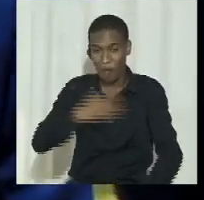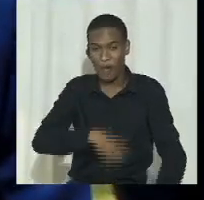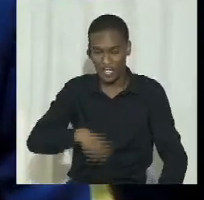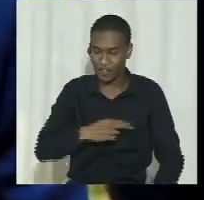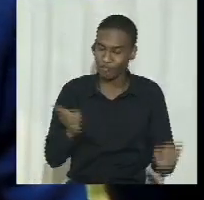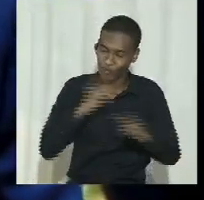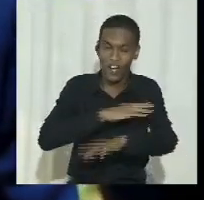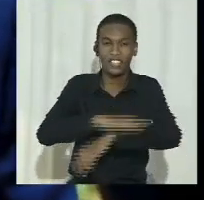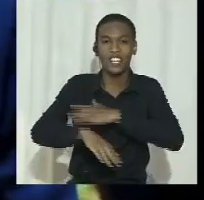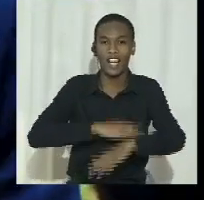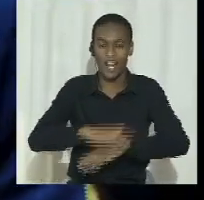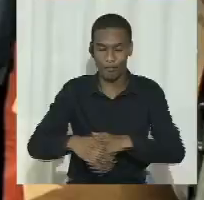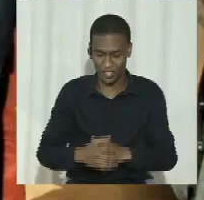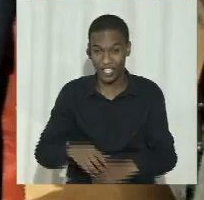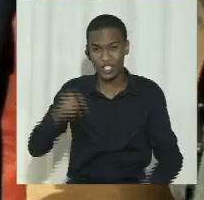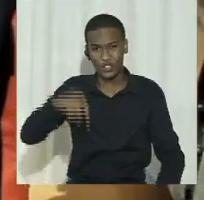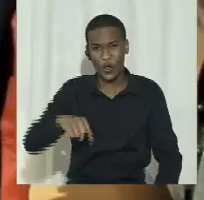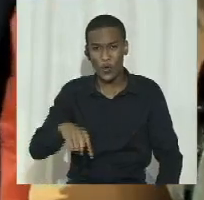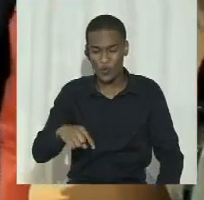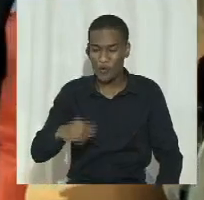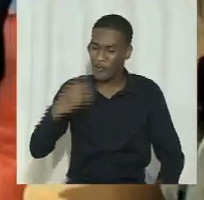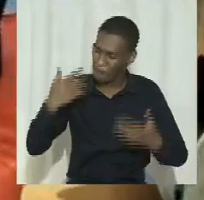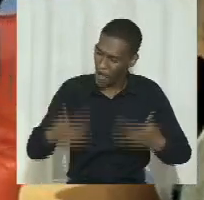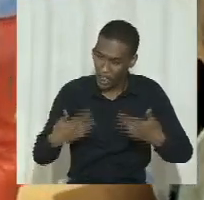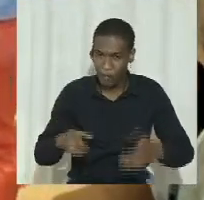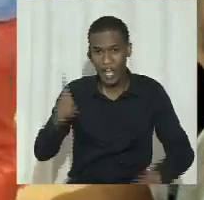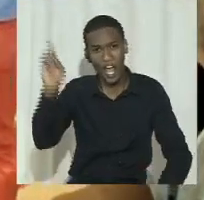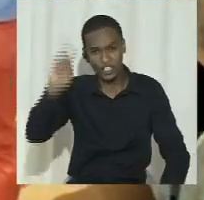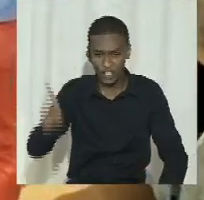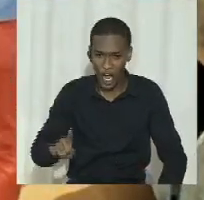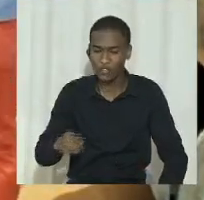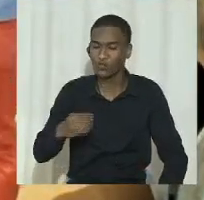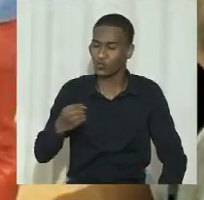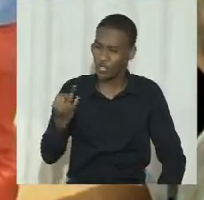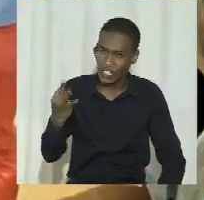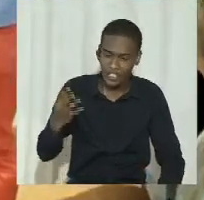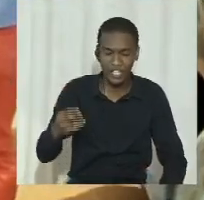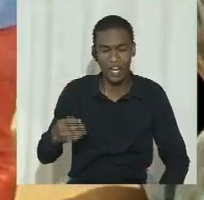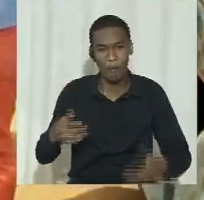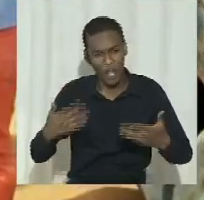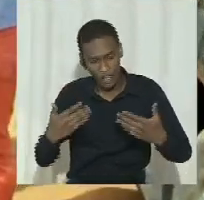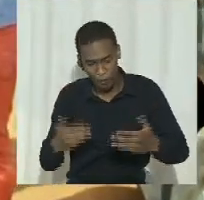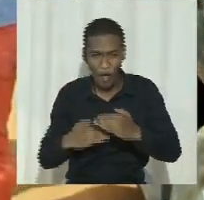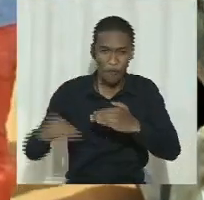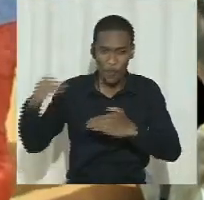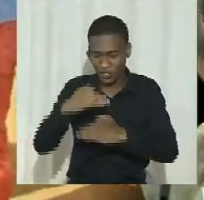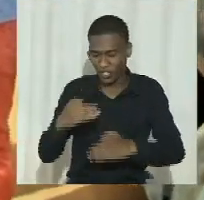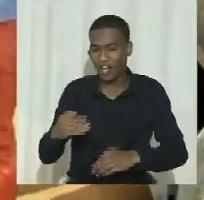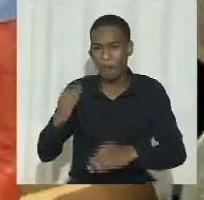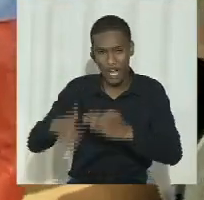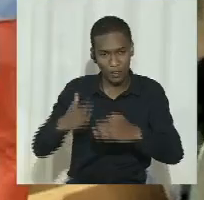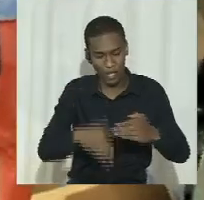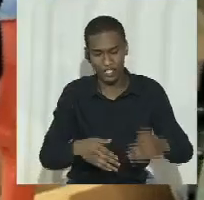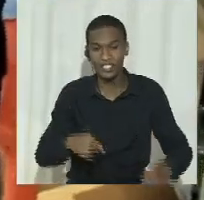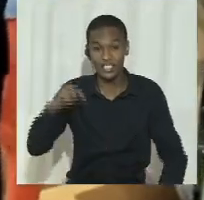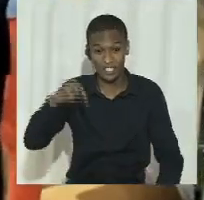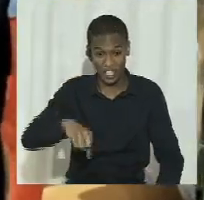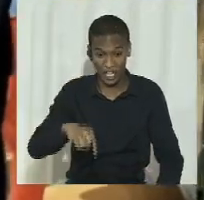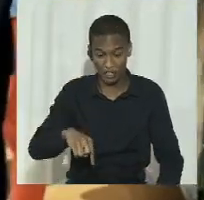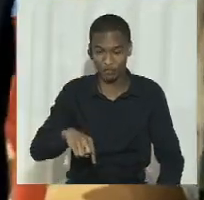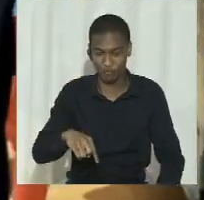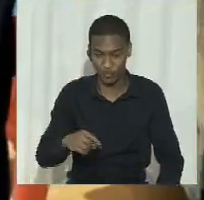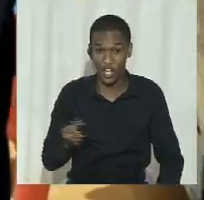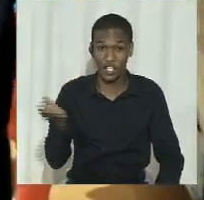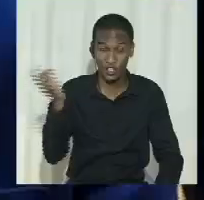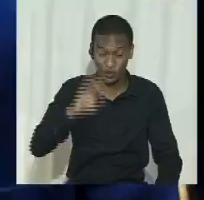maty eto Madagasikara raha mamonjy toeram-pitsaboana aingana ary hitantsika zao fa dia eto soavina andriana